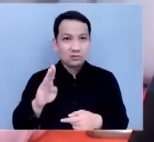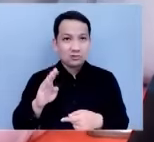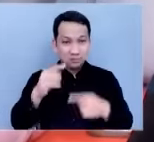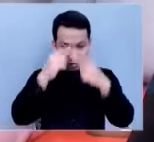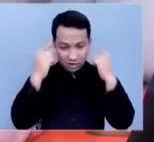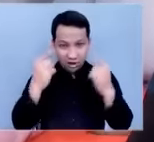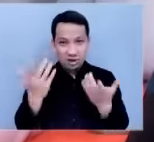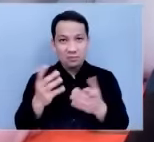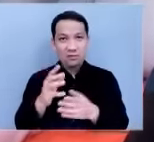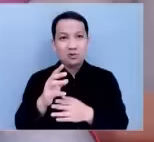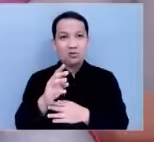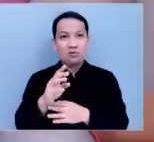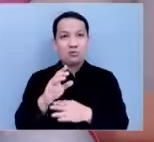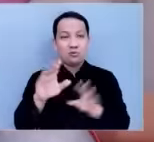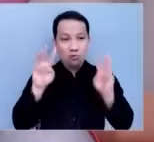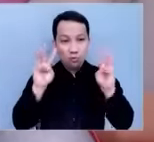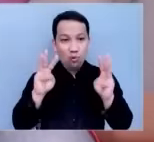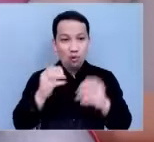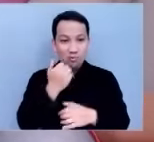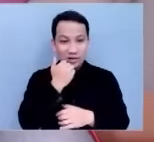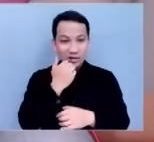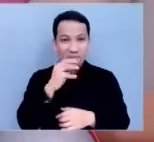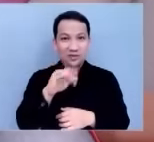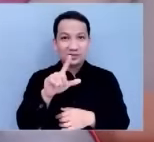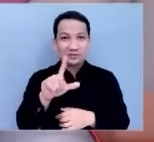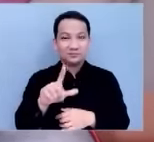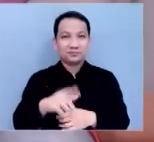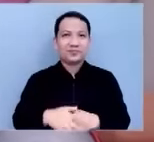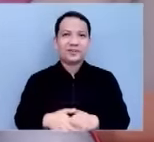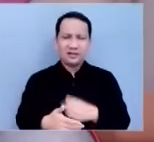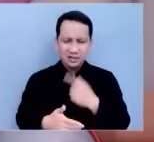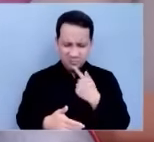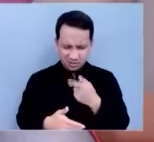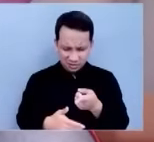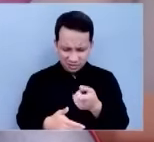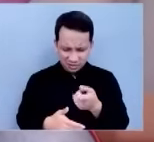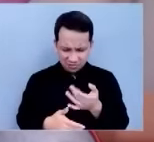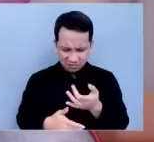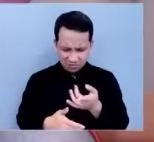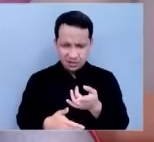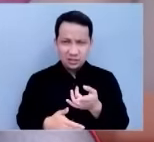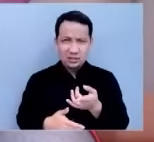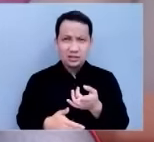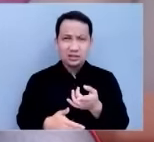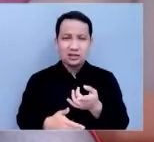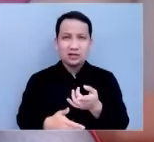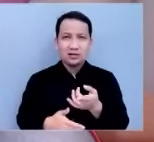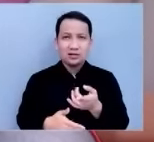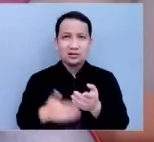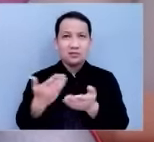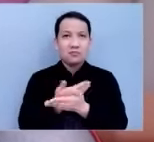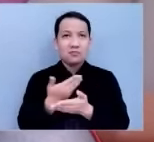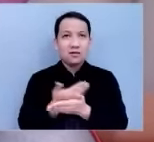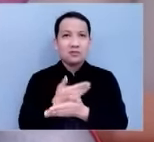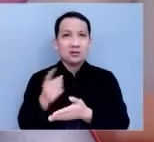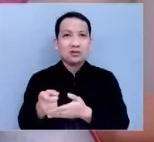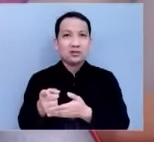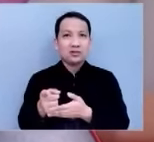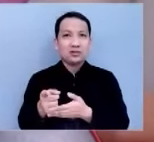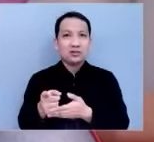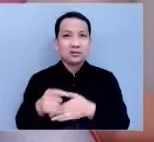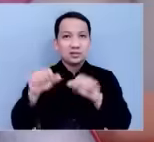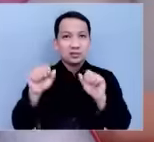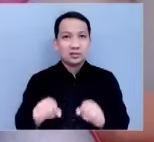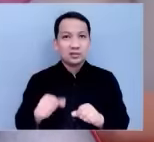Mali. Mukhang magbabalik. Wow. Tsaka, pinalabas. Ito na, yung bagong season 2